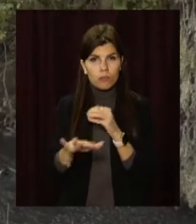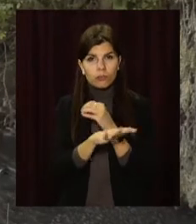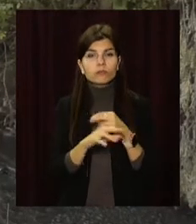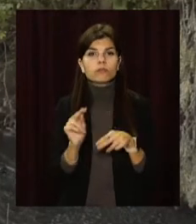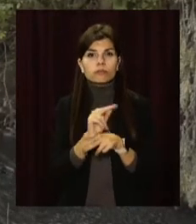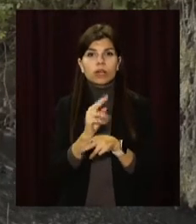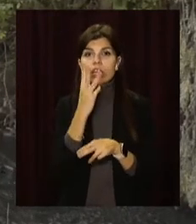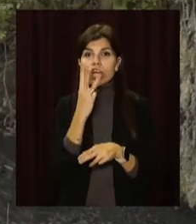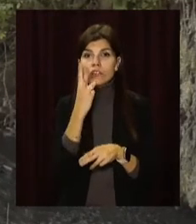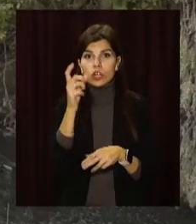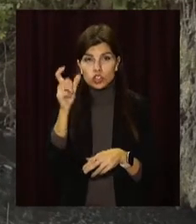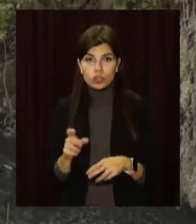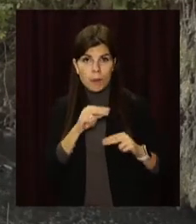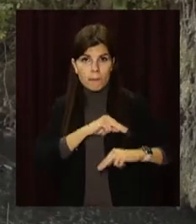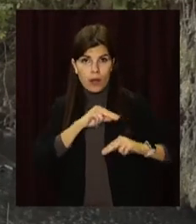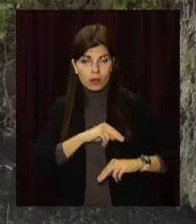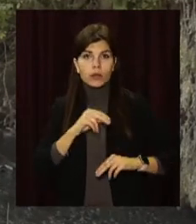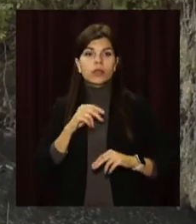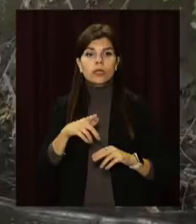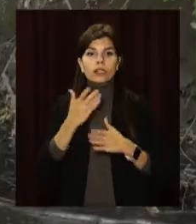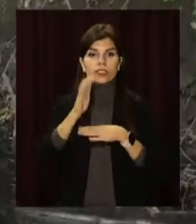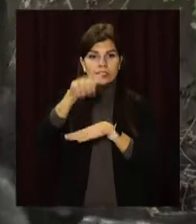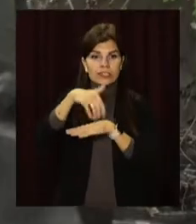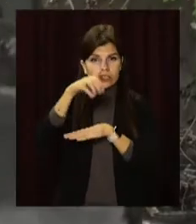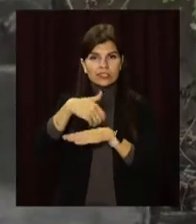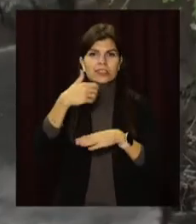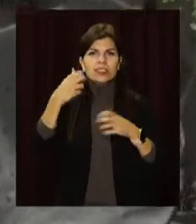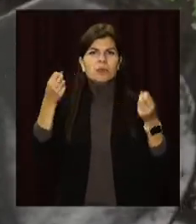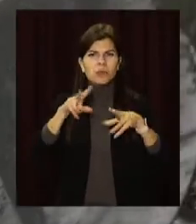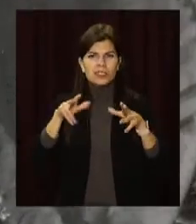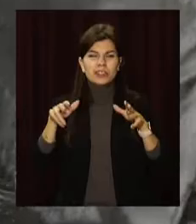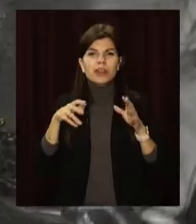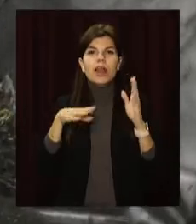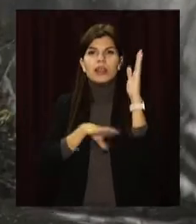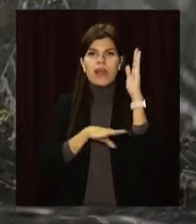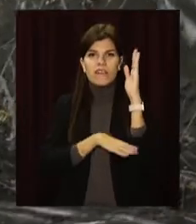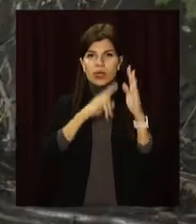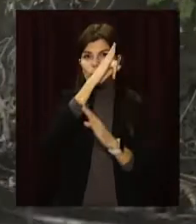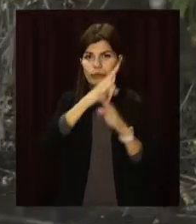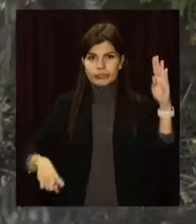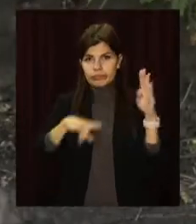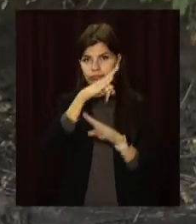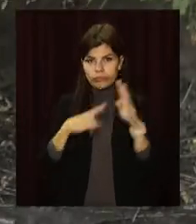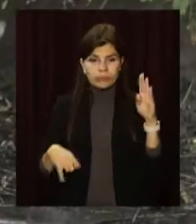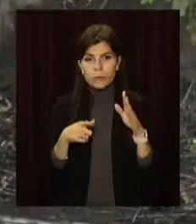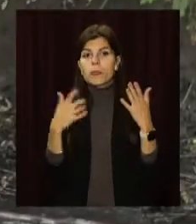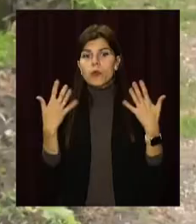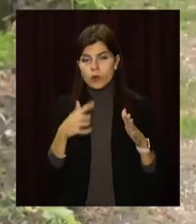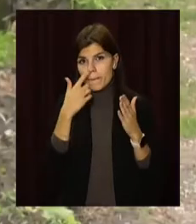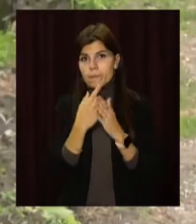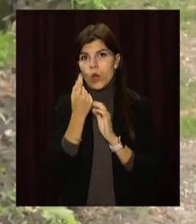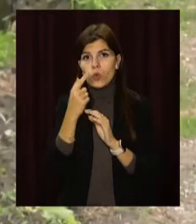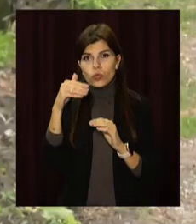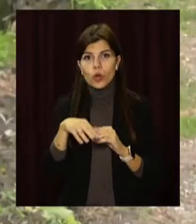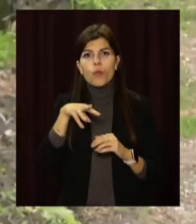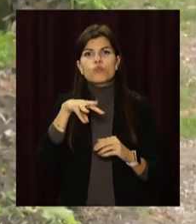ладу 32 людини, 12 самоскидів, 3 екскаватори та машина для зрізання дерев. Із дна вже підняли понад 11 тисяч